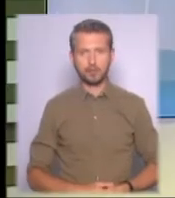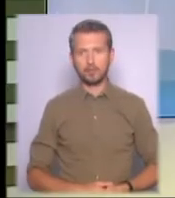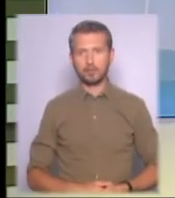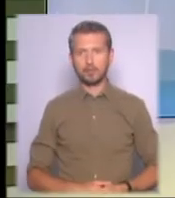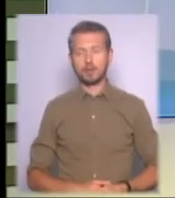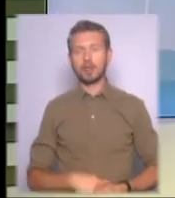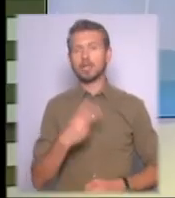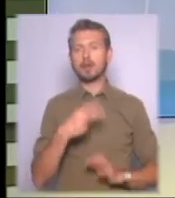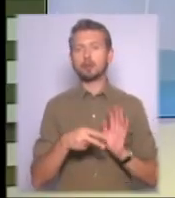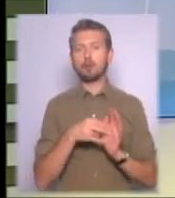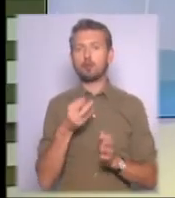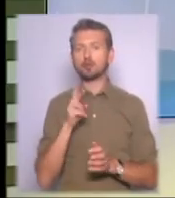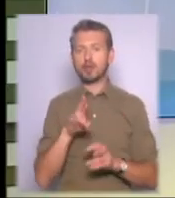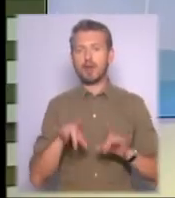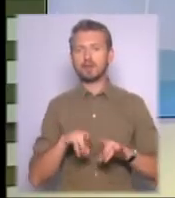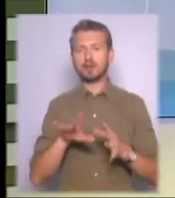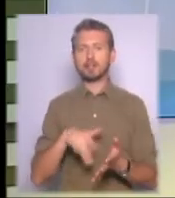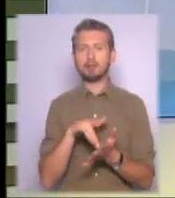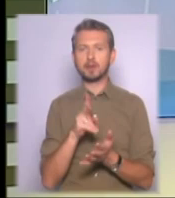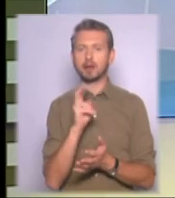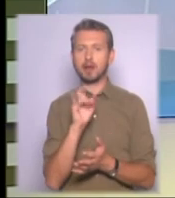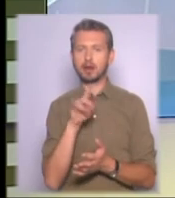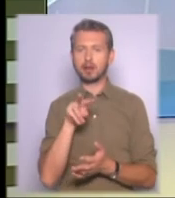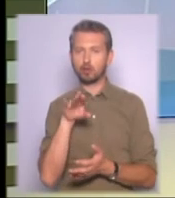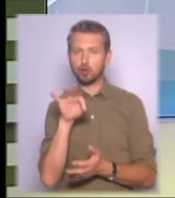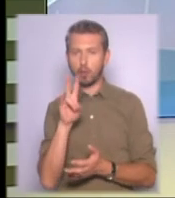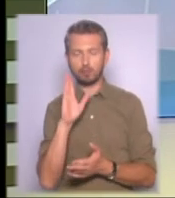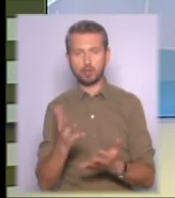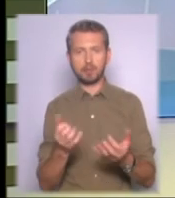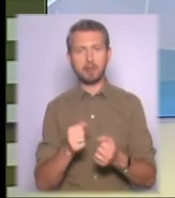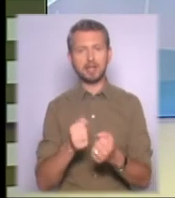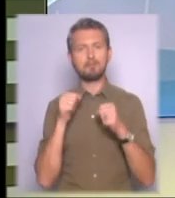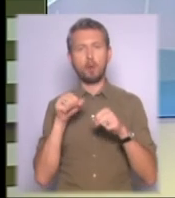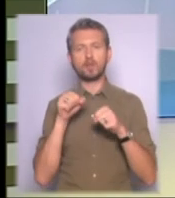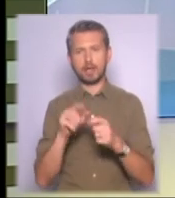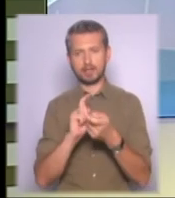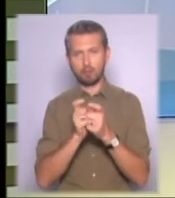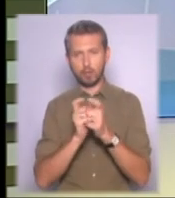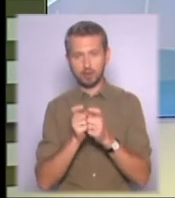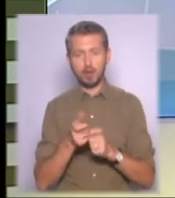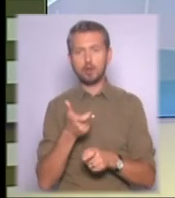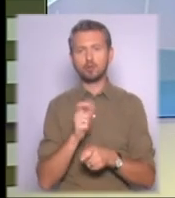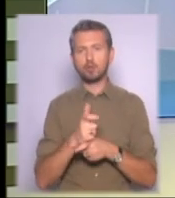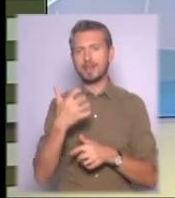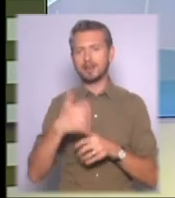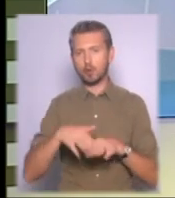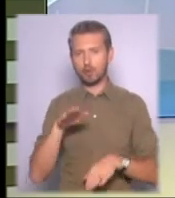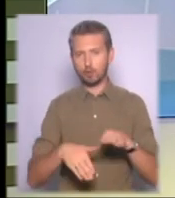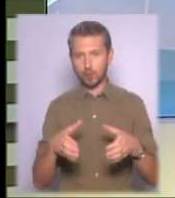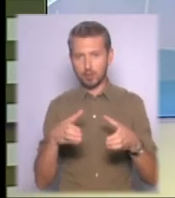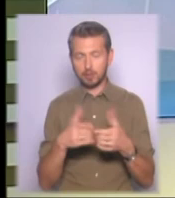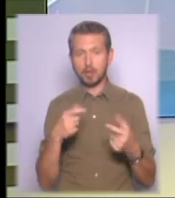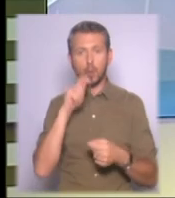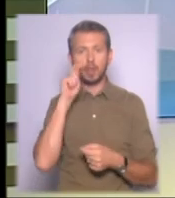А 27 червня австралійське місто Карлтон прийматиме боксерський поєдинок суперсередньої вагової категорії, у якому українець